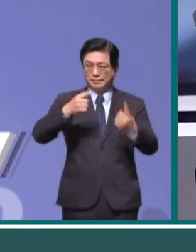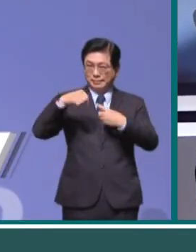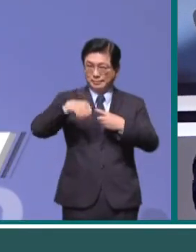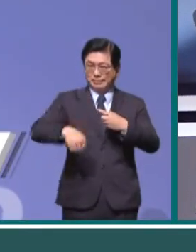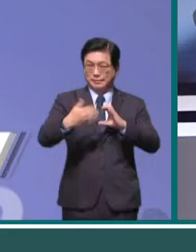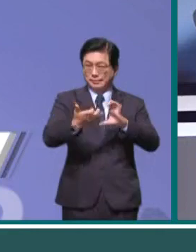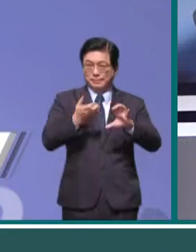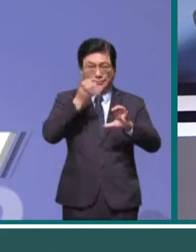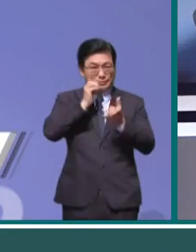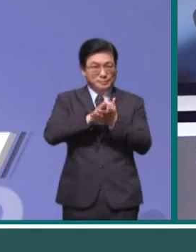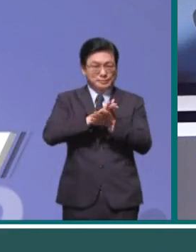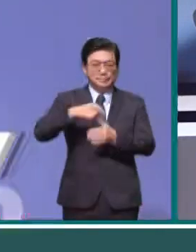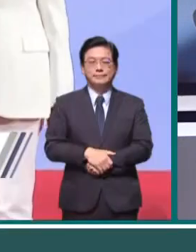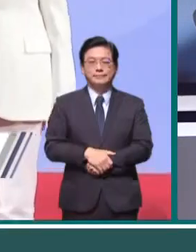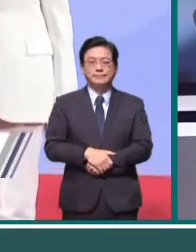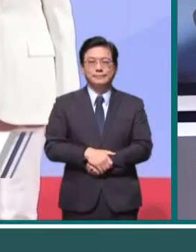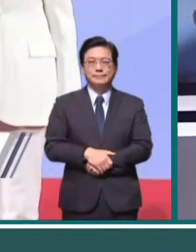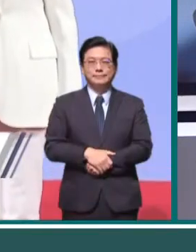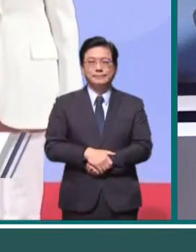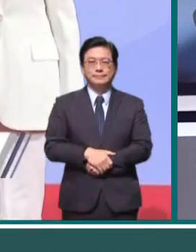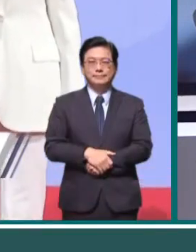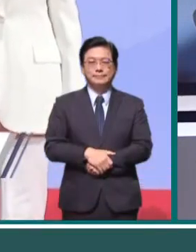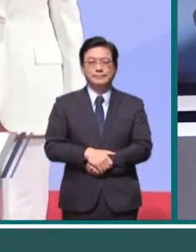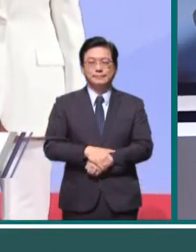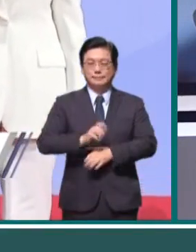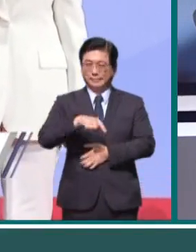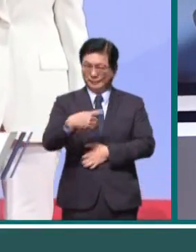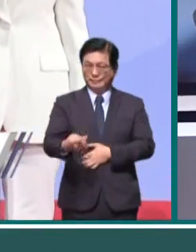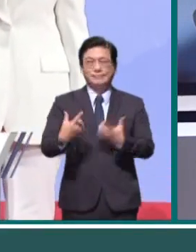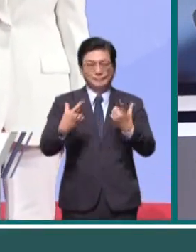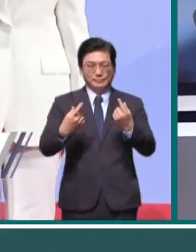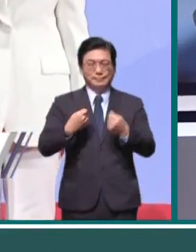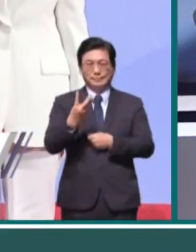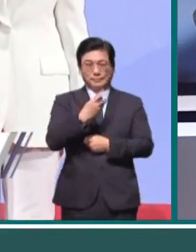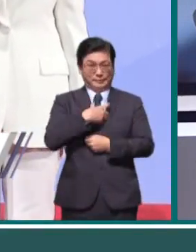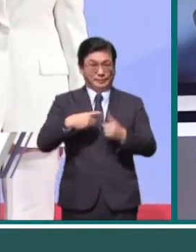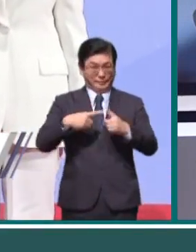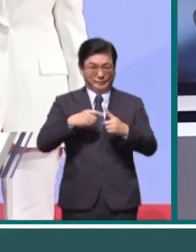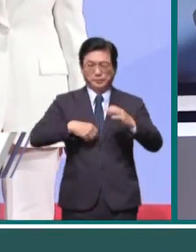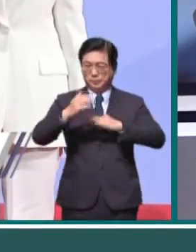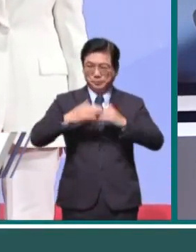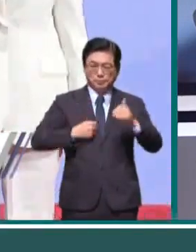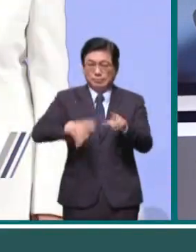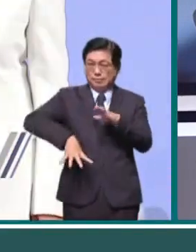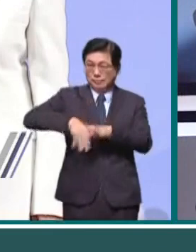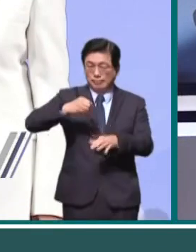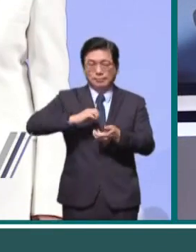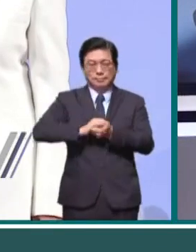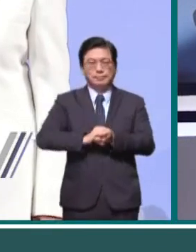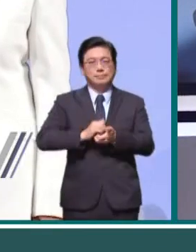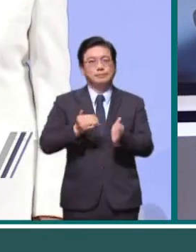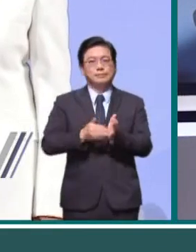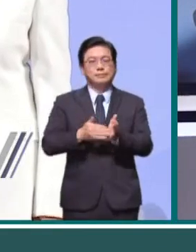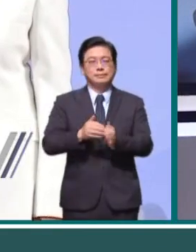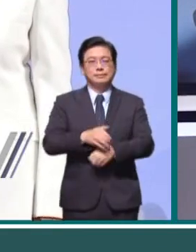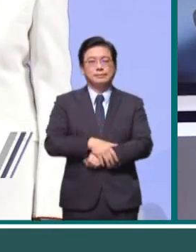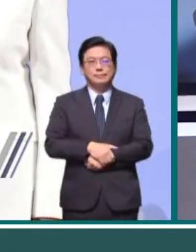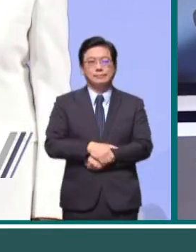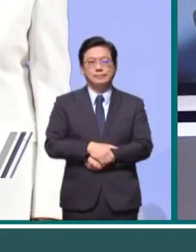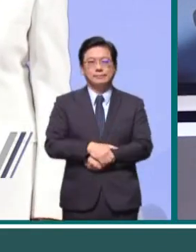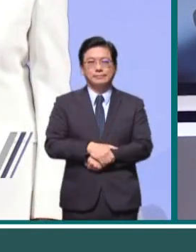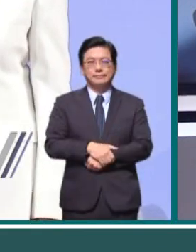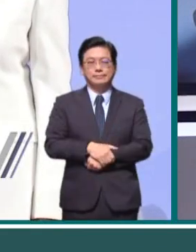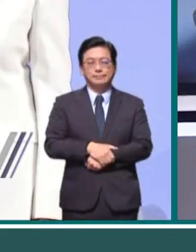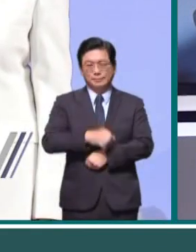来公布，公布之后又说不行。然后你们一直讲说高端很烂，然后呢，前几天的专家会议，15个专